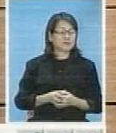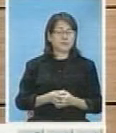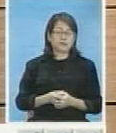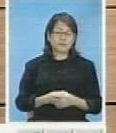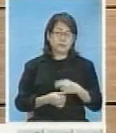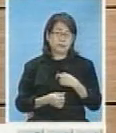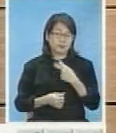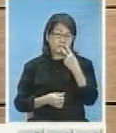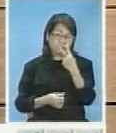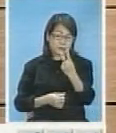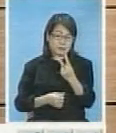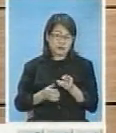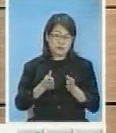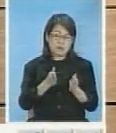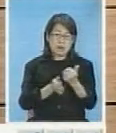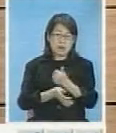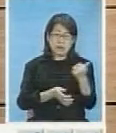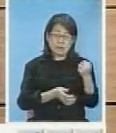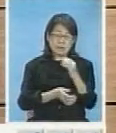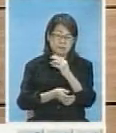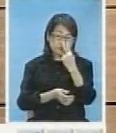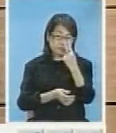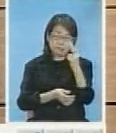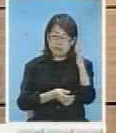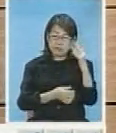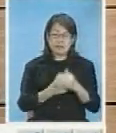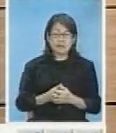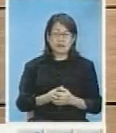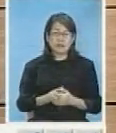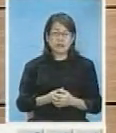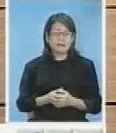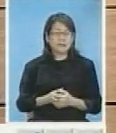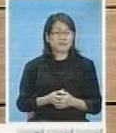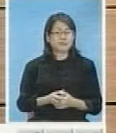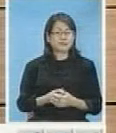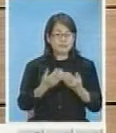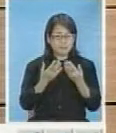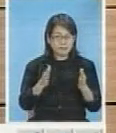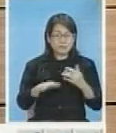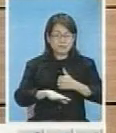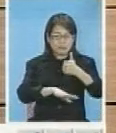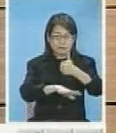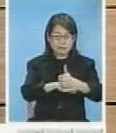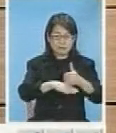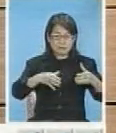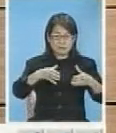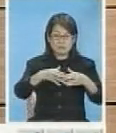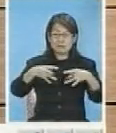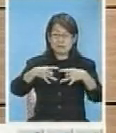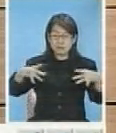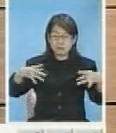ผมไม่เห็นหน่วยงานอื่นเลยแล้วก็อย่างน้อยผู้นำฝ่ายค้านท่านนายกอภิ